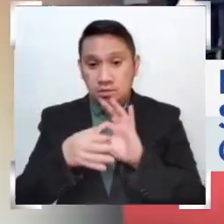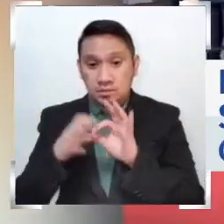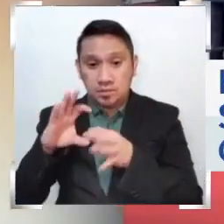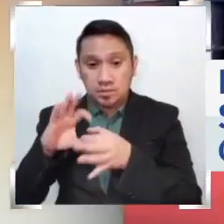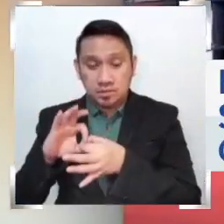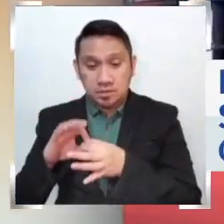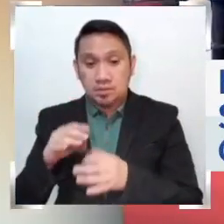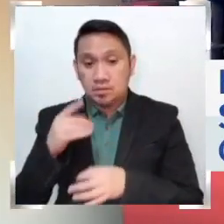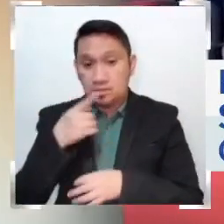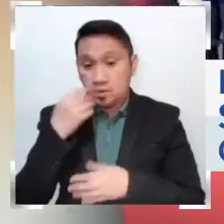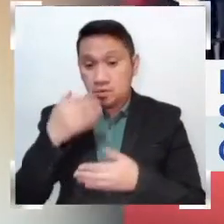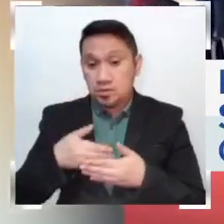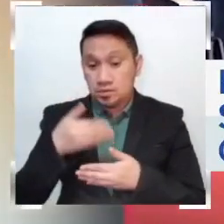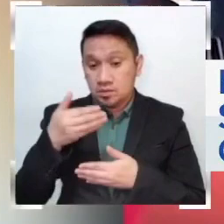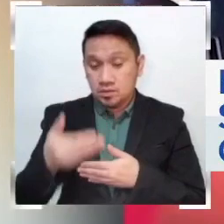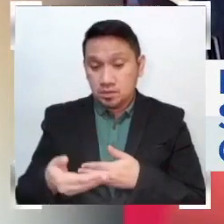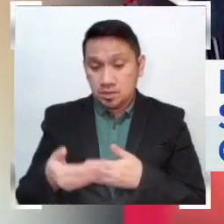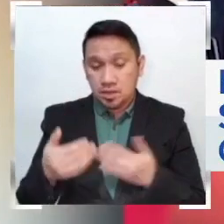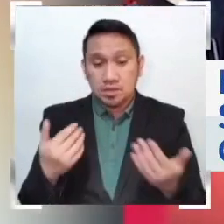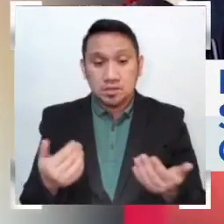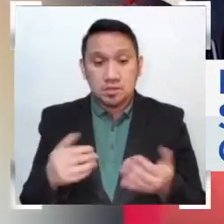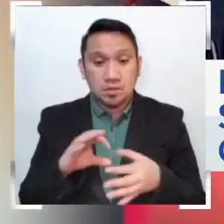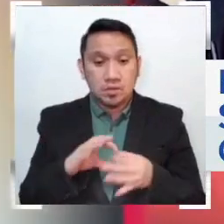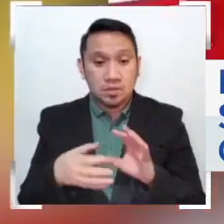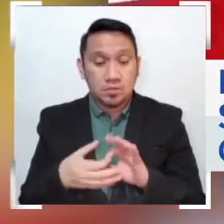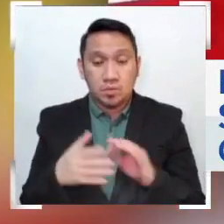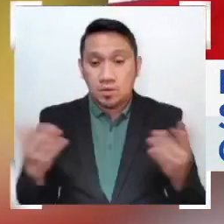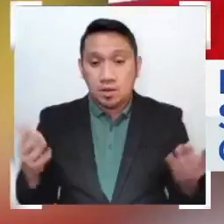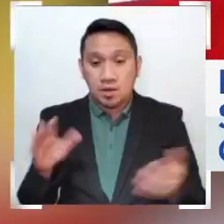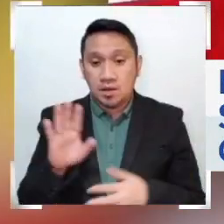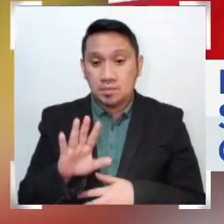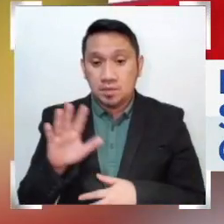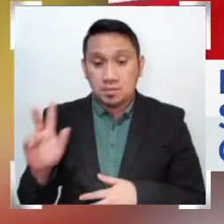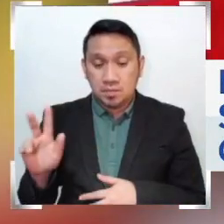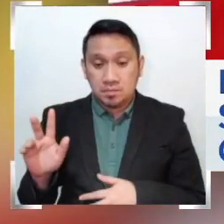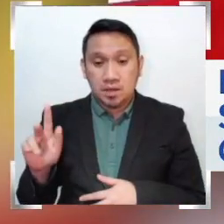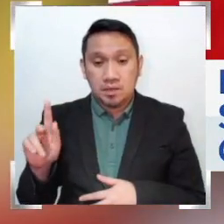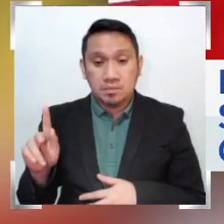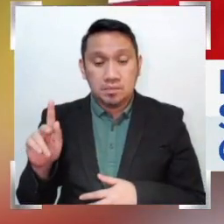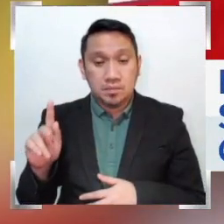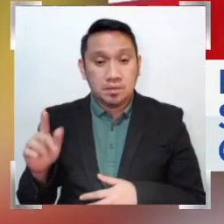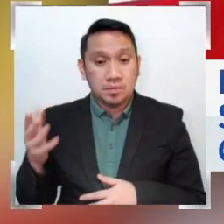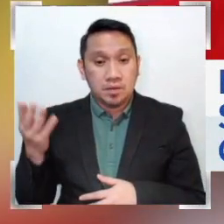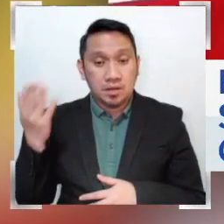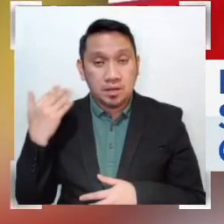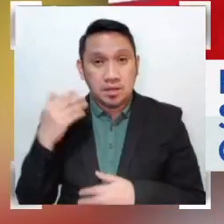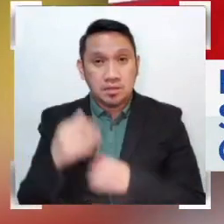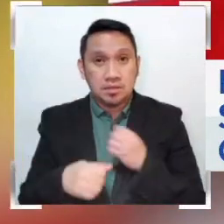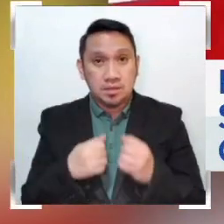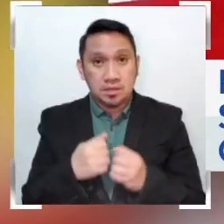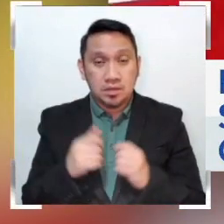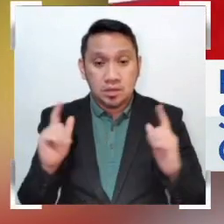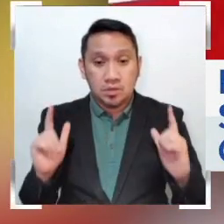na Olympics ang 55-kilogram category na naipanalo niya noong isang taon sa Tokyo Olympics.